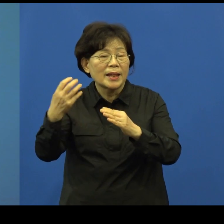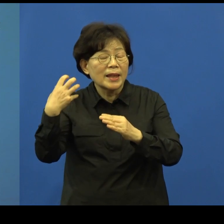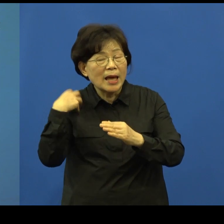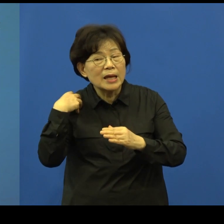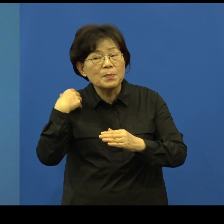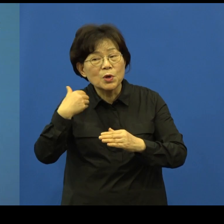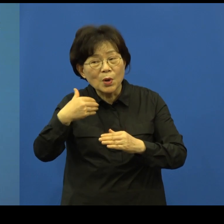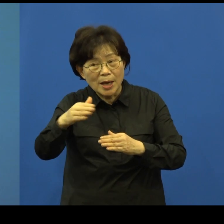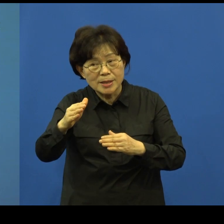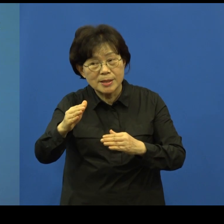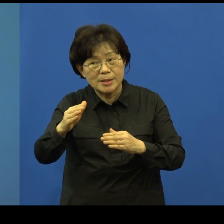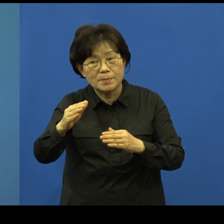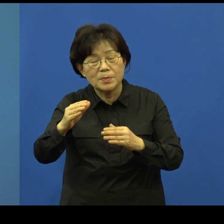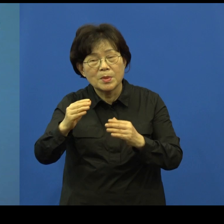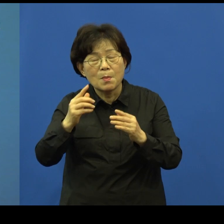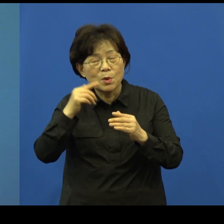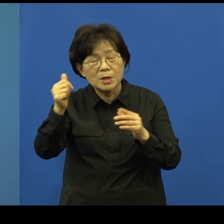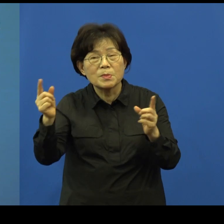제가 이제